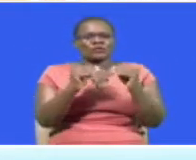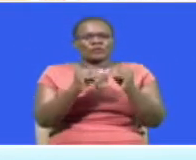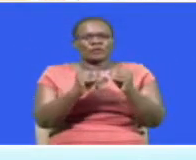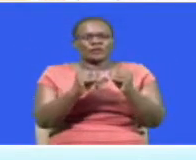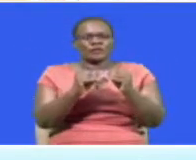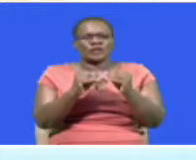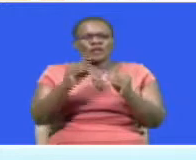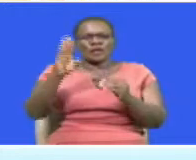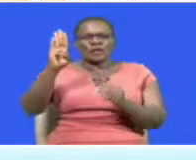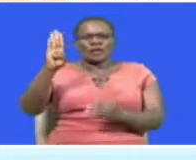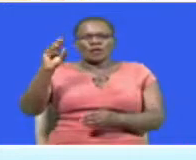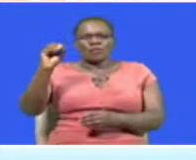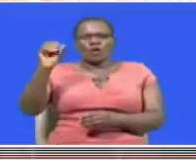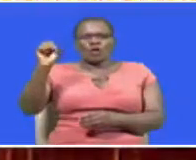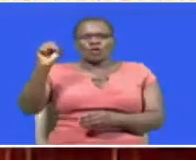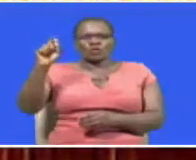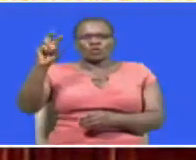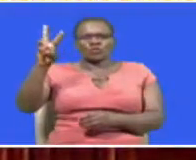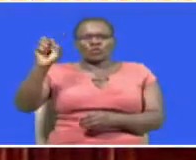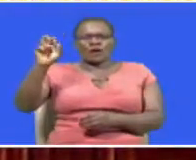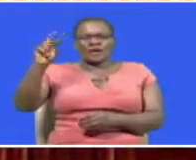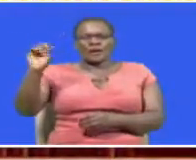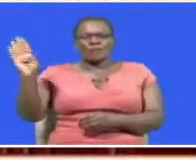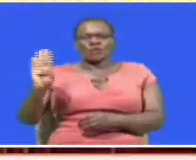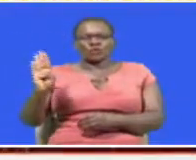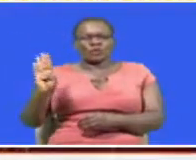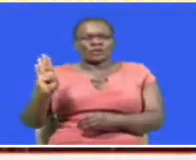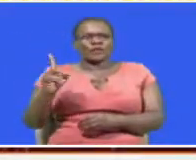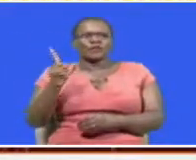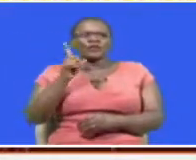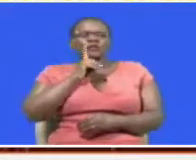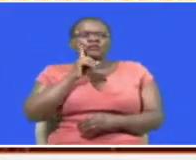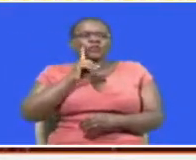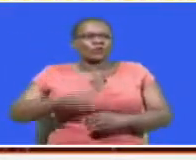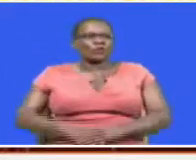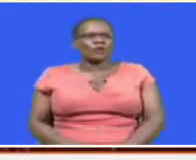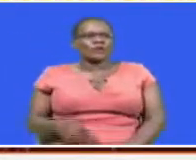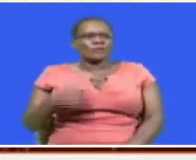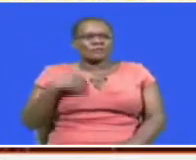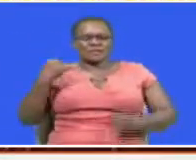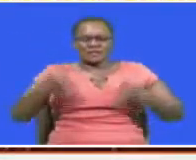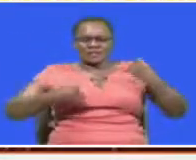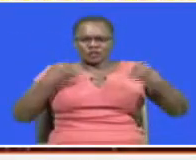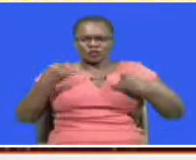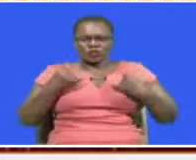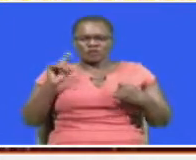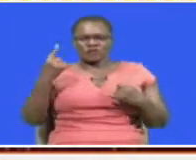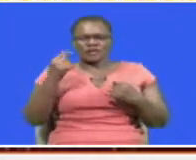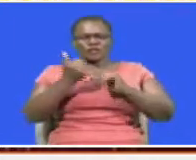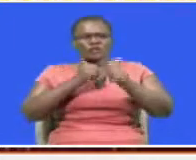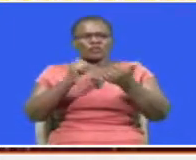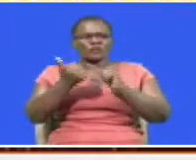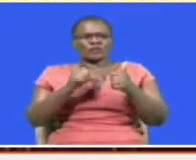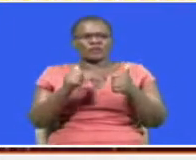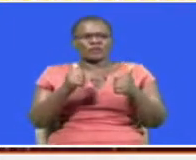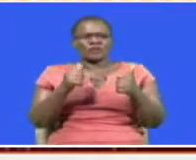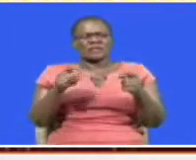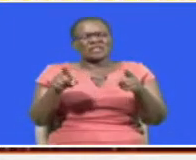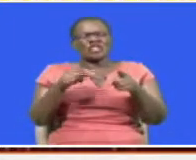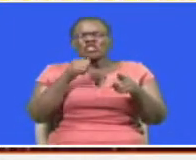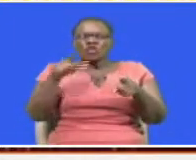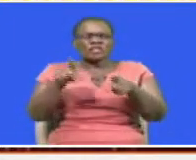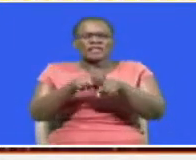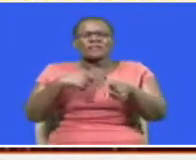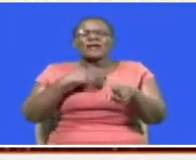Botswana hapo kesho. I was saying it was an enjoyable first match, not the outcome I wanted,